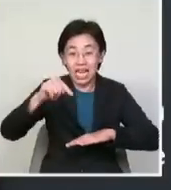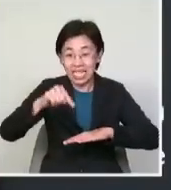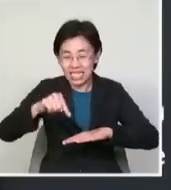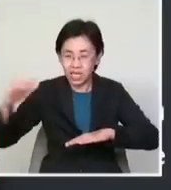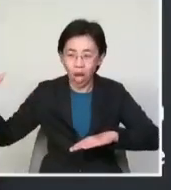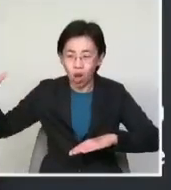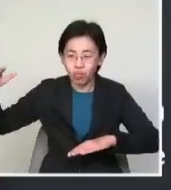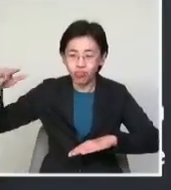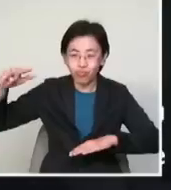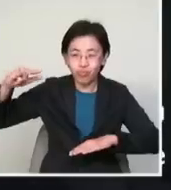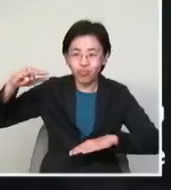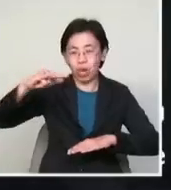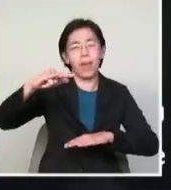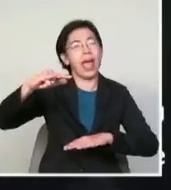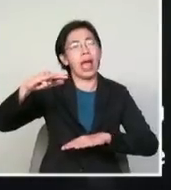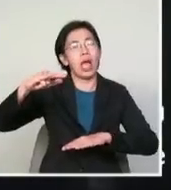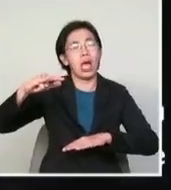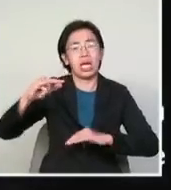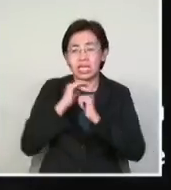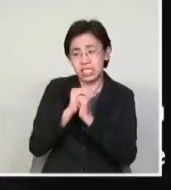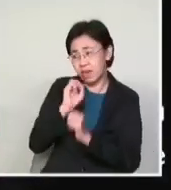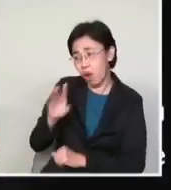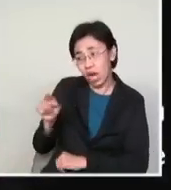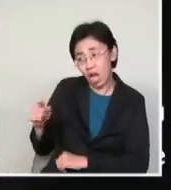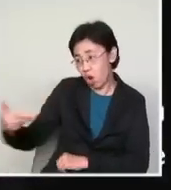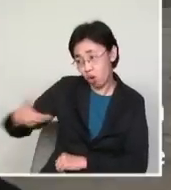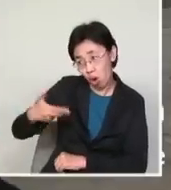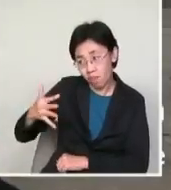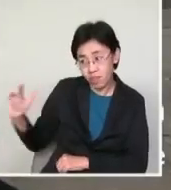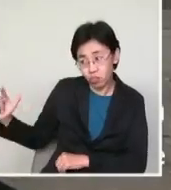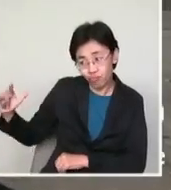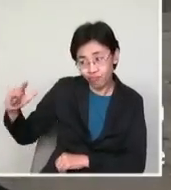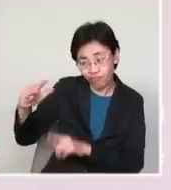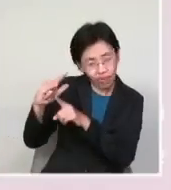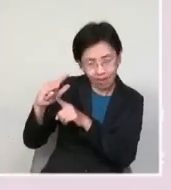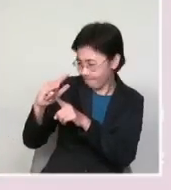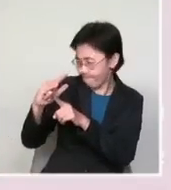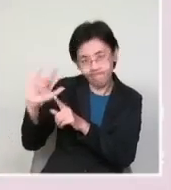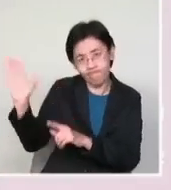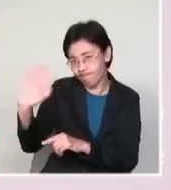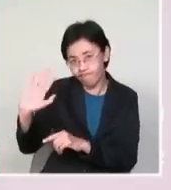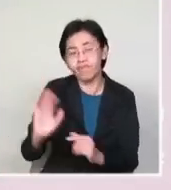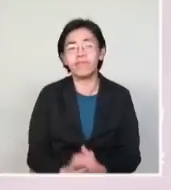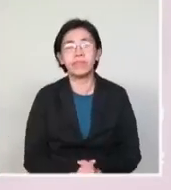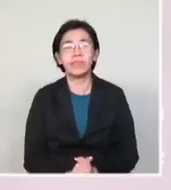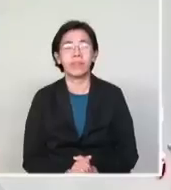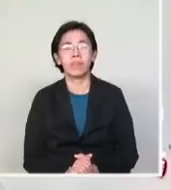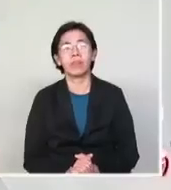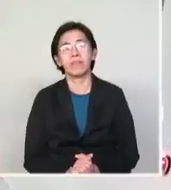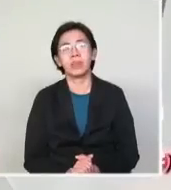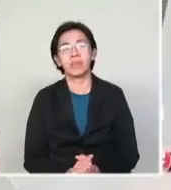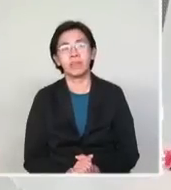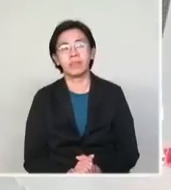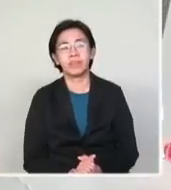zone ก็คือเขตห้ามบินโดยที่จีนบอกว่าไม่ได้รับอนุญาตจากทางการจีนแต่อย่างใดเลยนะคะมาดูกัน